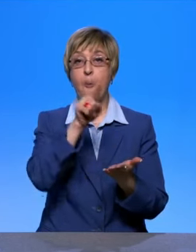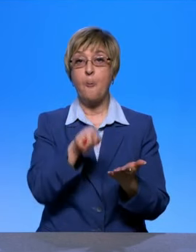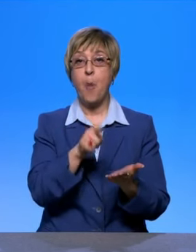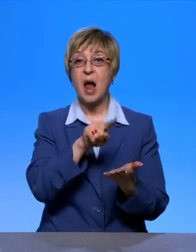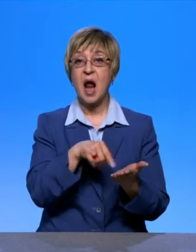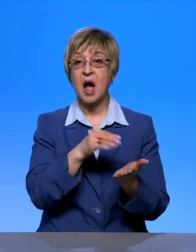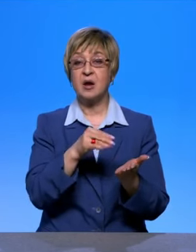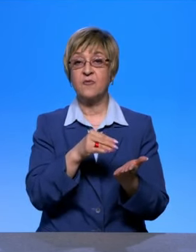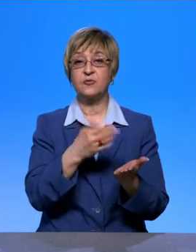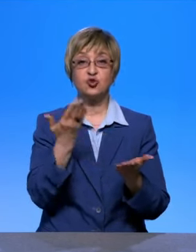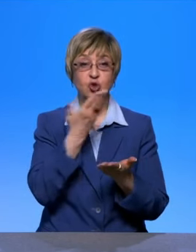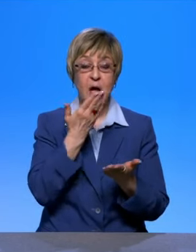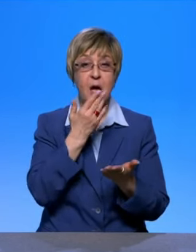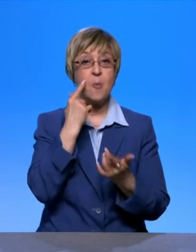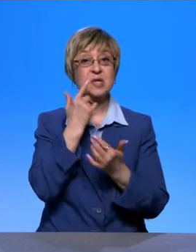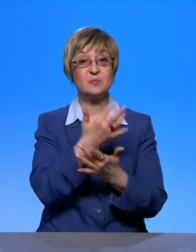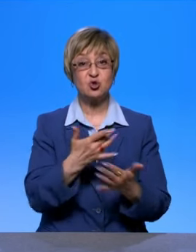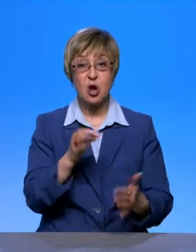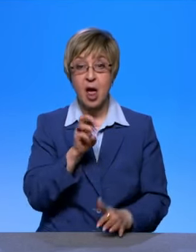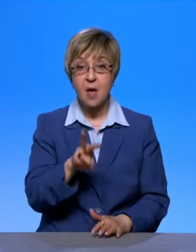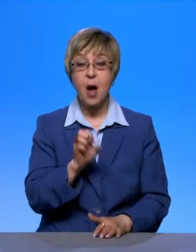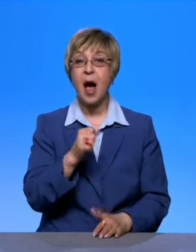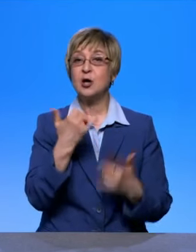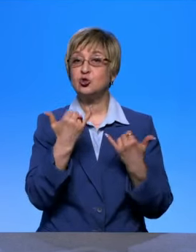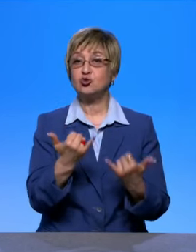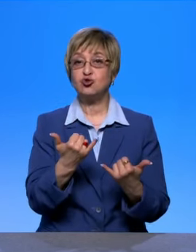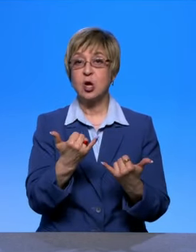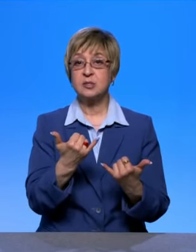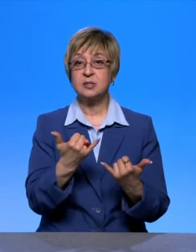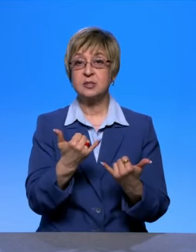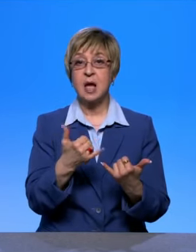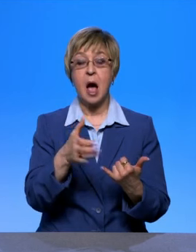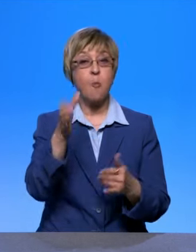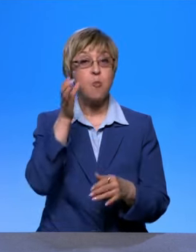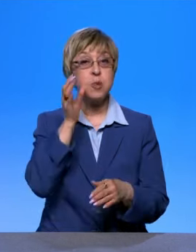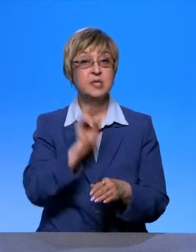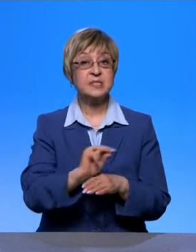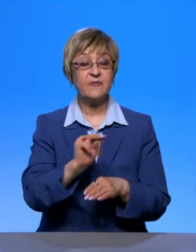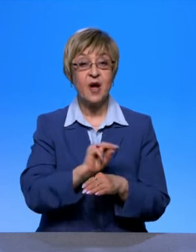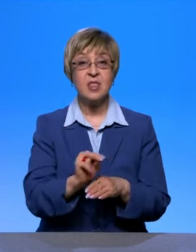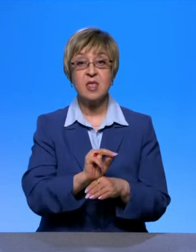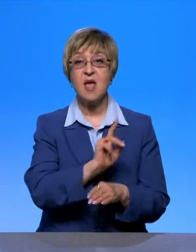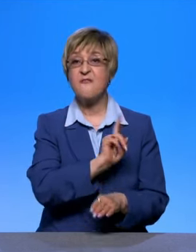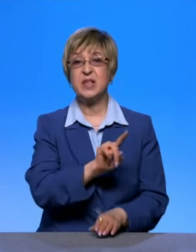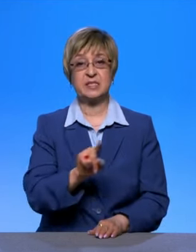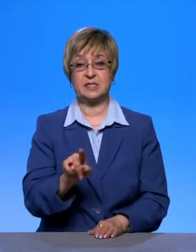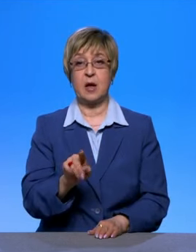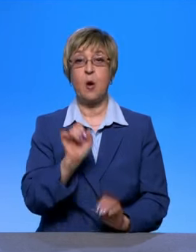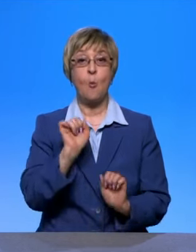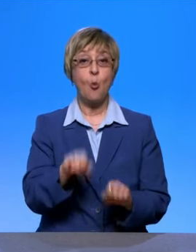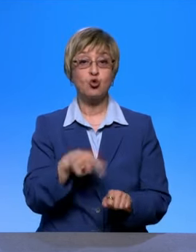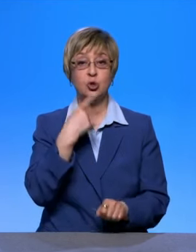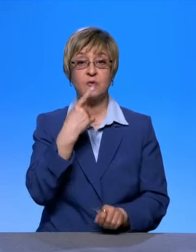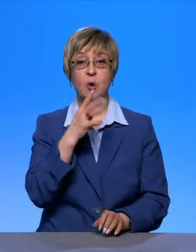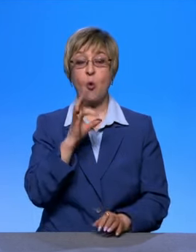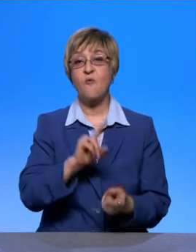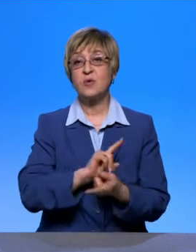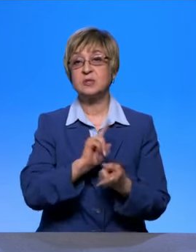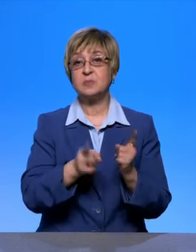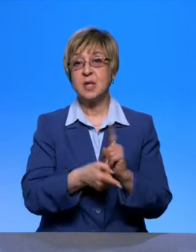размышляем, то сейчас образование получается везде. Можно говорить там про изменение восприятия,